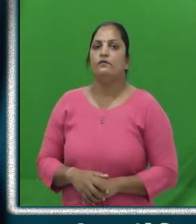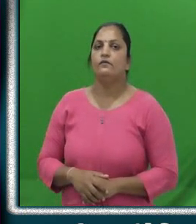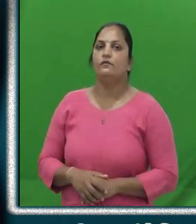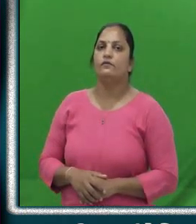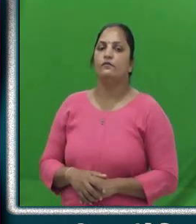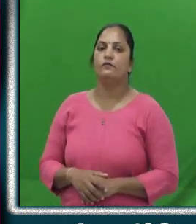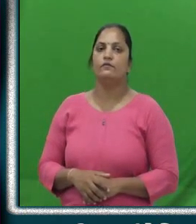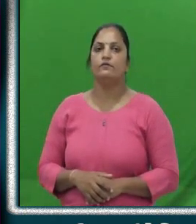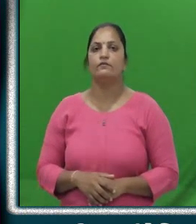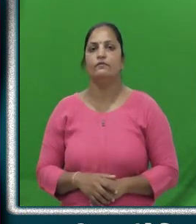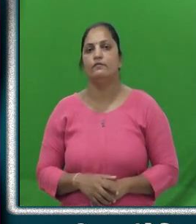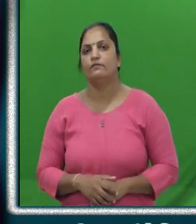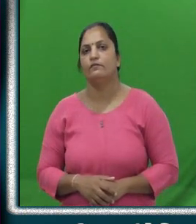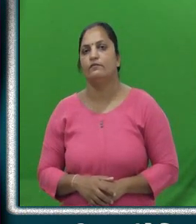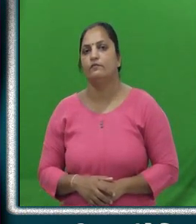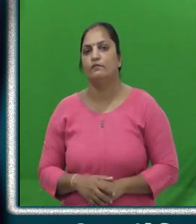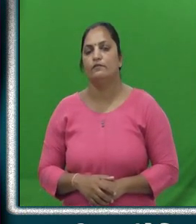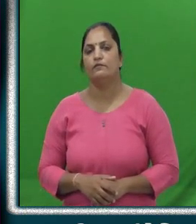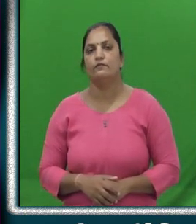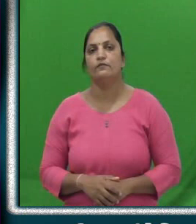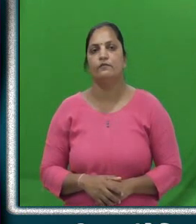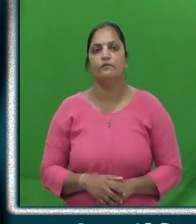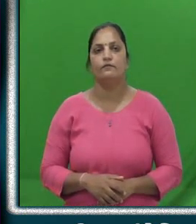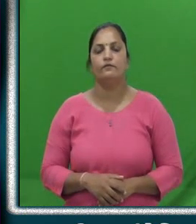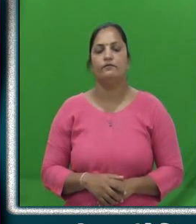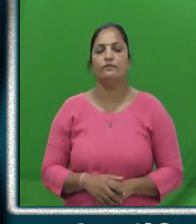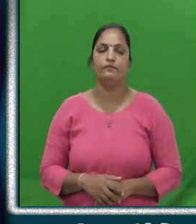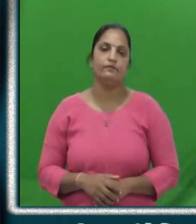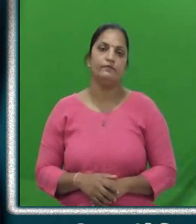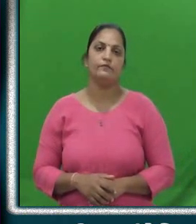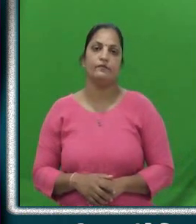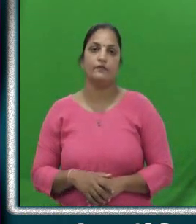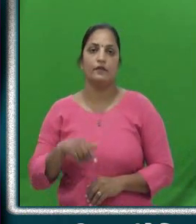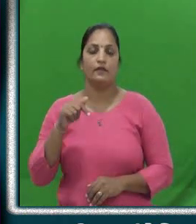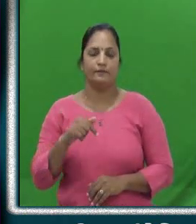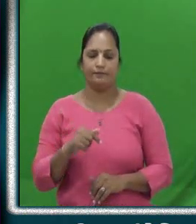એન્ડ કન્ટિન્યુએડ ટુ વર્ક વિથ હિમ ઇવન આફ્ટર 5 યર્સ.